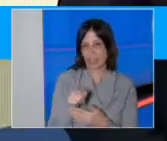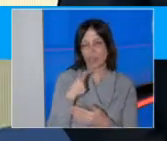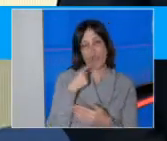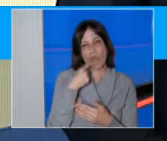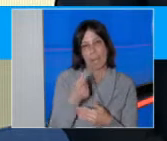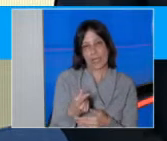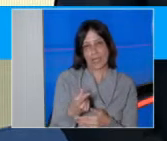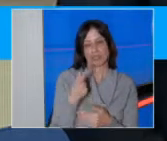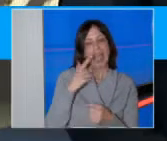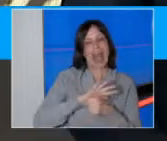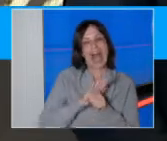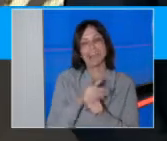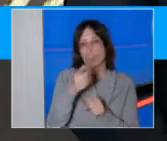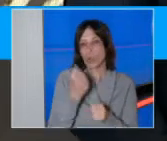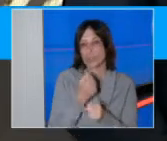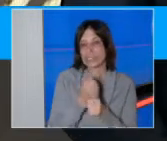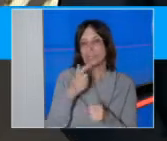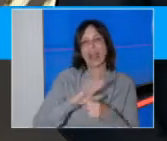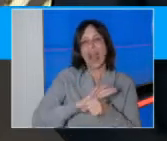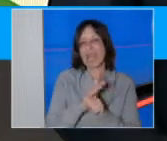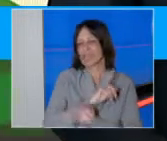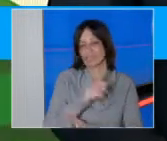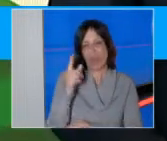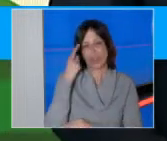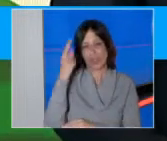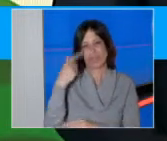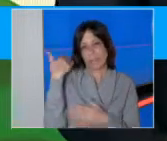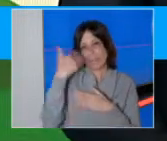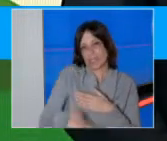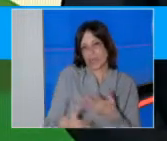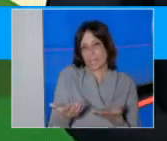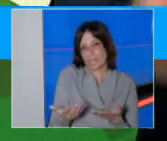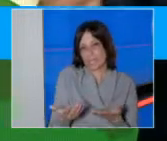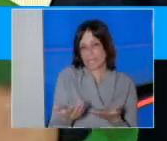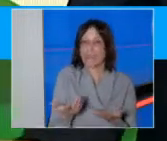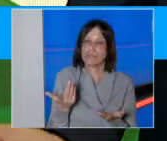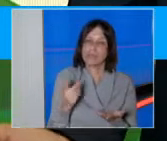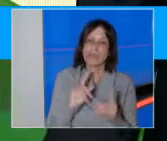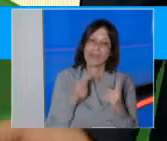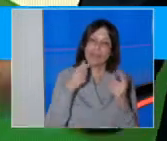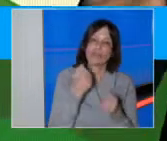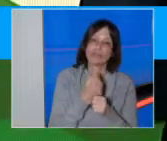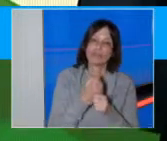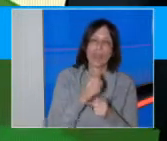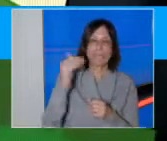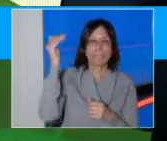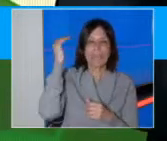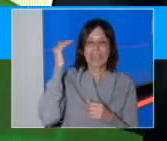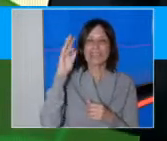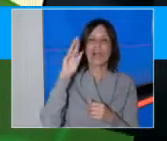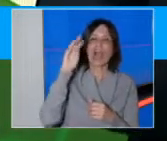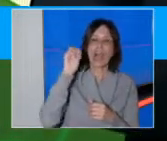טוען שהלחץ שאתם מפעילים הוא לחץ בלתי סביר, ובסוף זה גורם, במקרה הזה, לבני גנץ ולרם